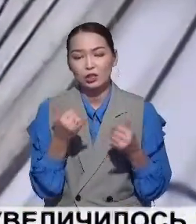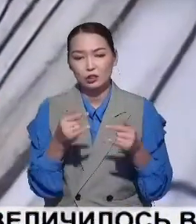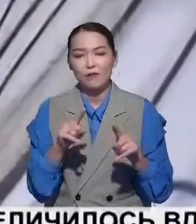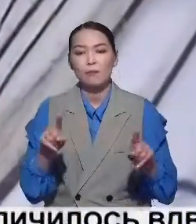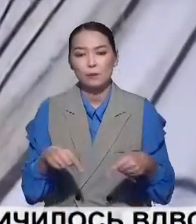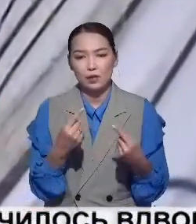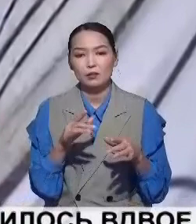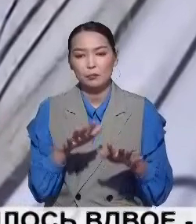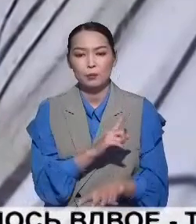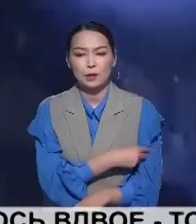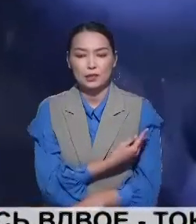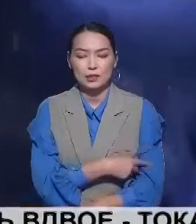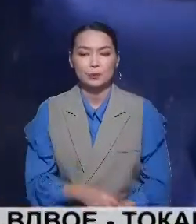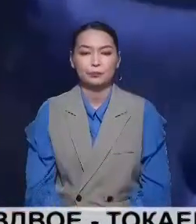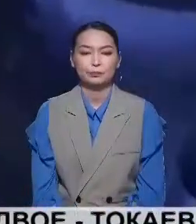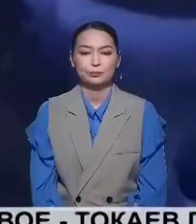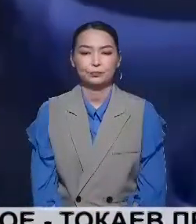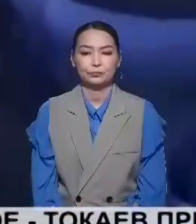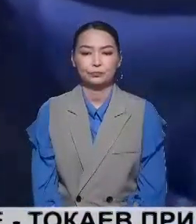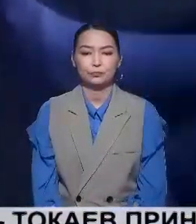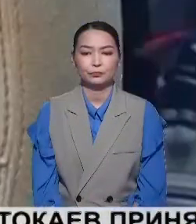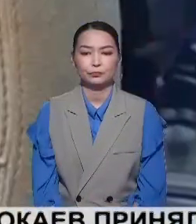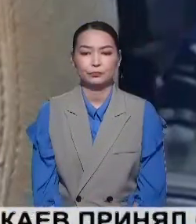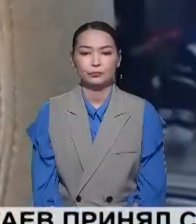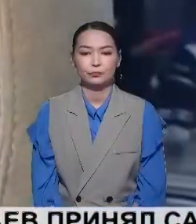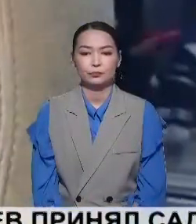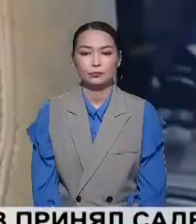она восстанавливается в больнице.